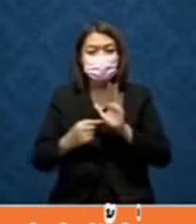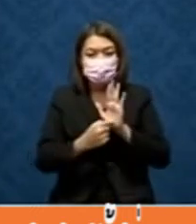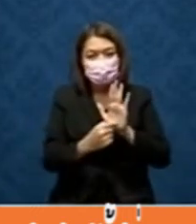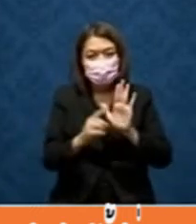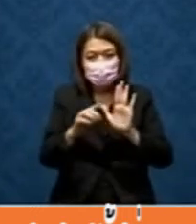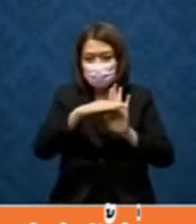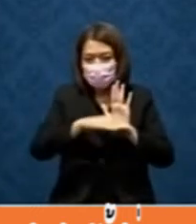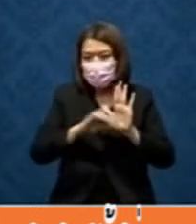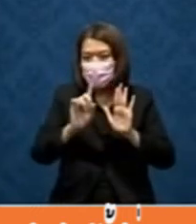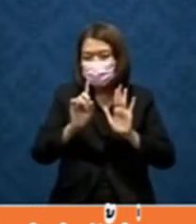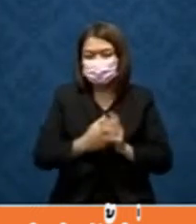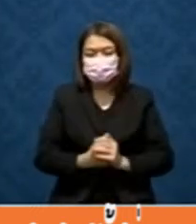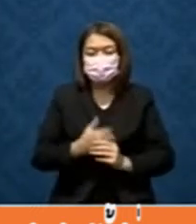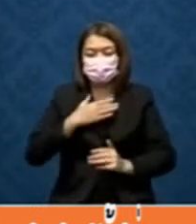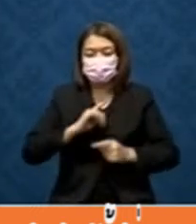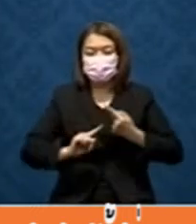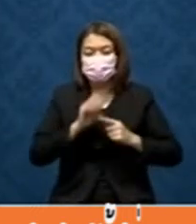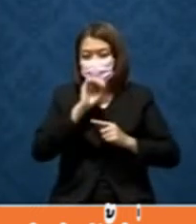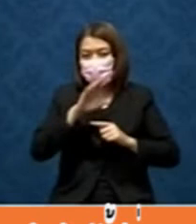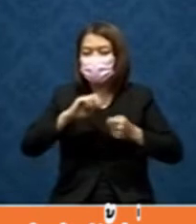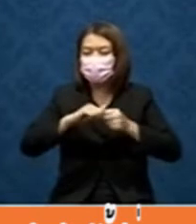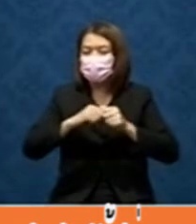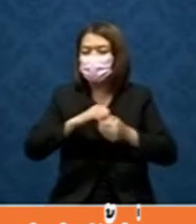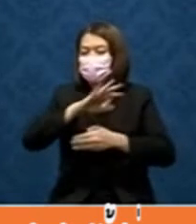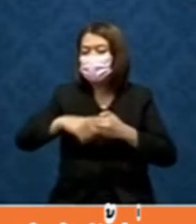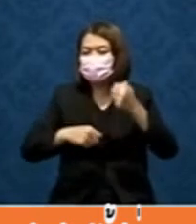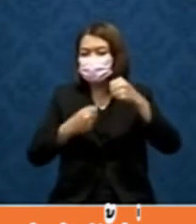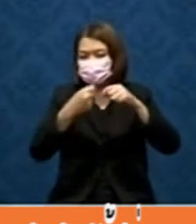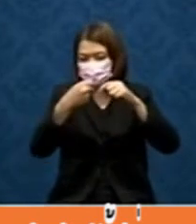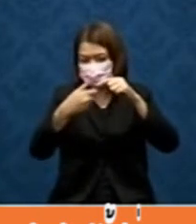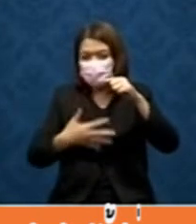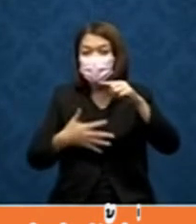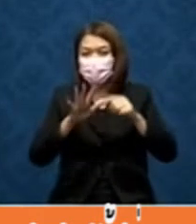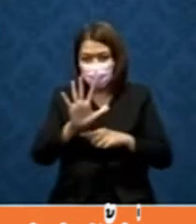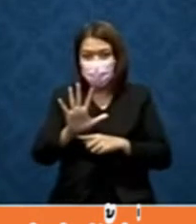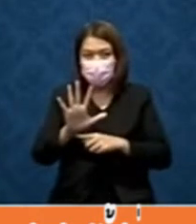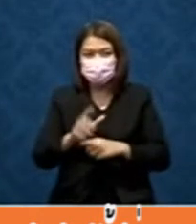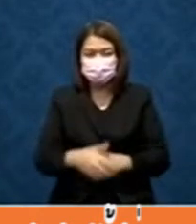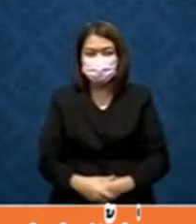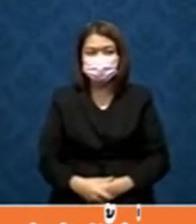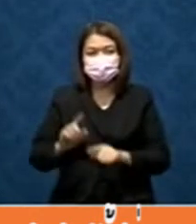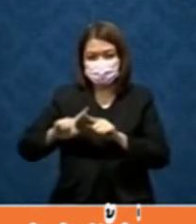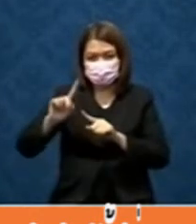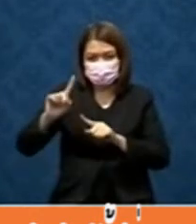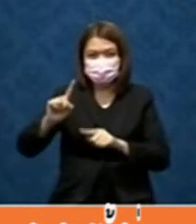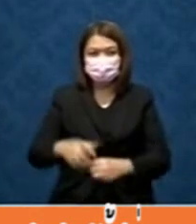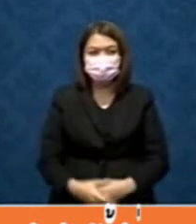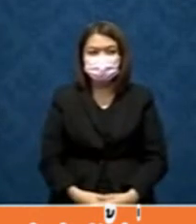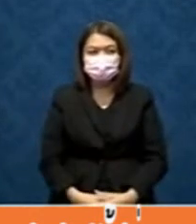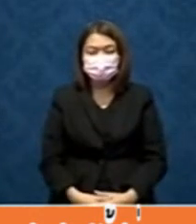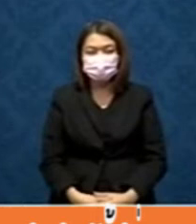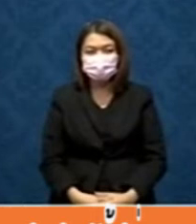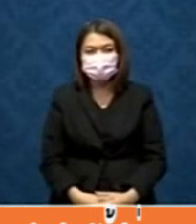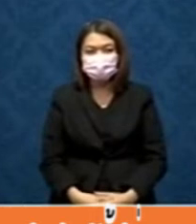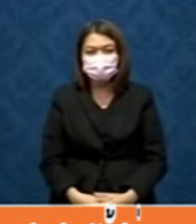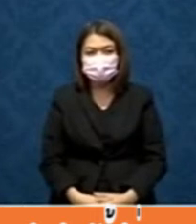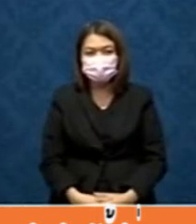อะไรเพื่สมาชิของผมได้เสนอปัหารวมทั้หมดอยู่ 5 ปการด้กันครับประการที่ 6 ครักคอ